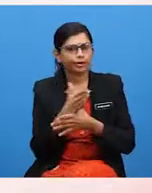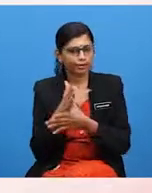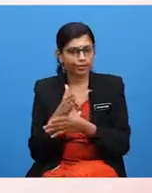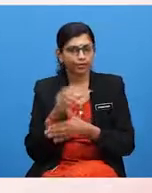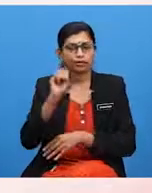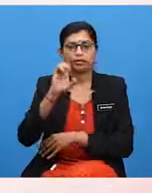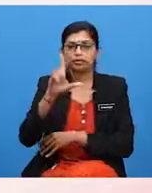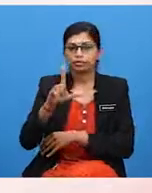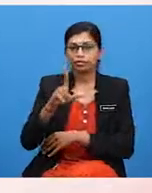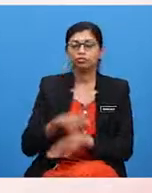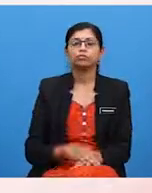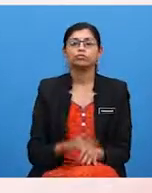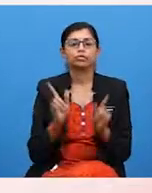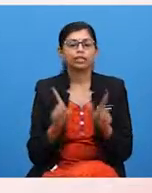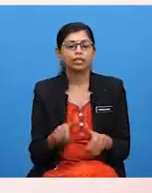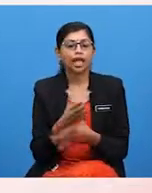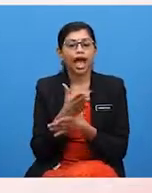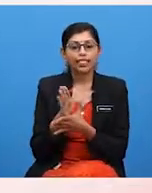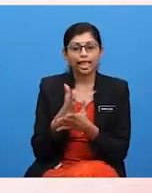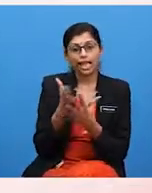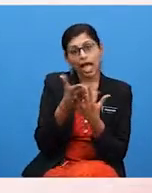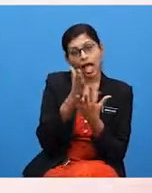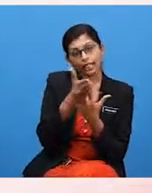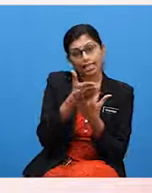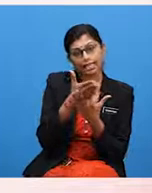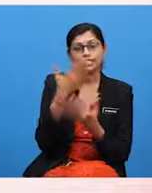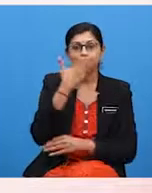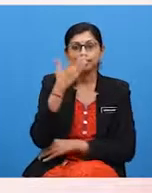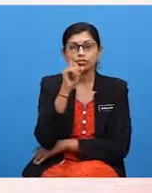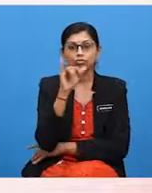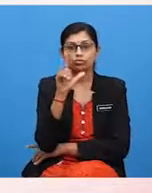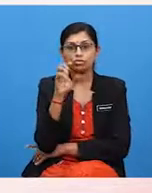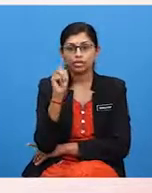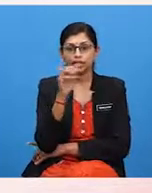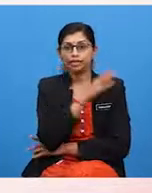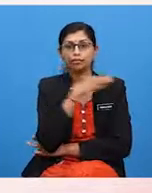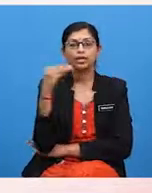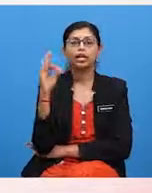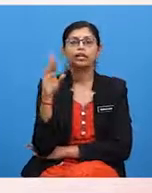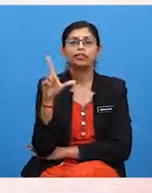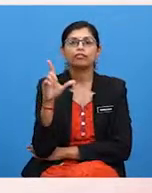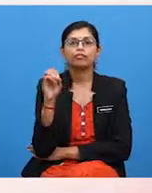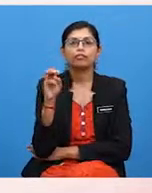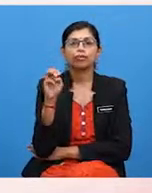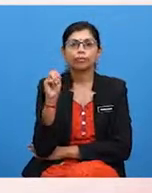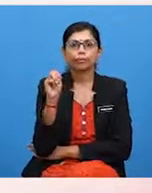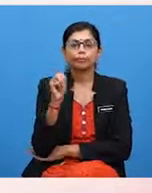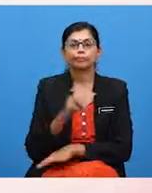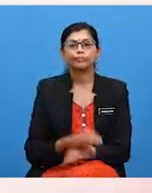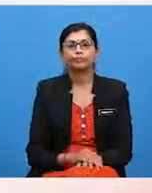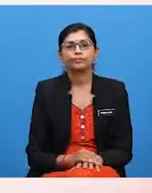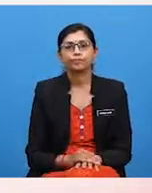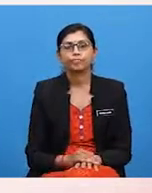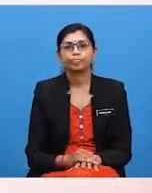ini terletak di antara tisu xilem dan tisu phloem. Sel-sel